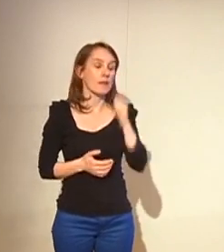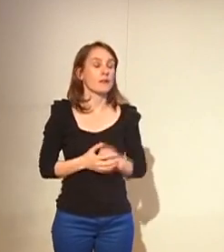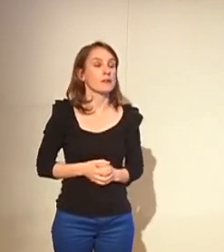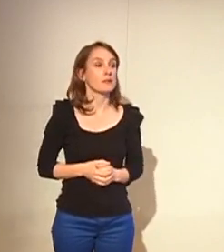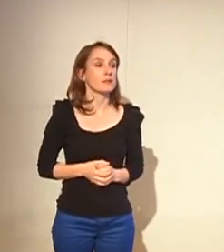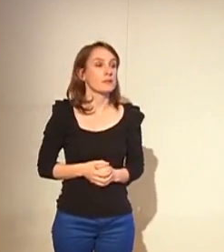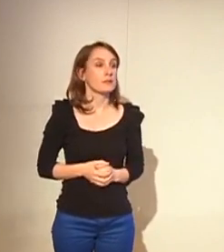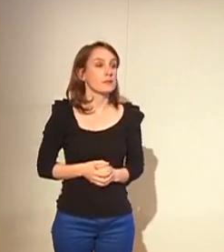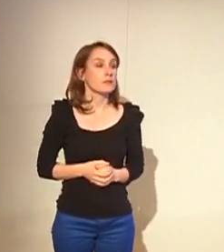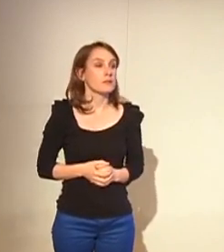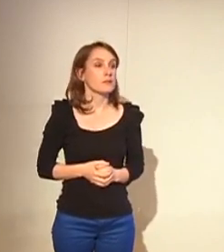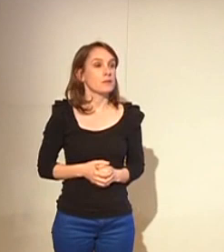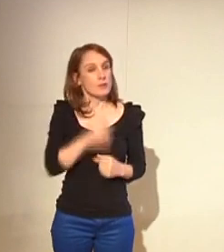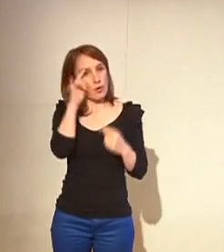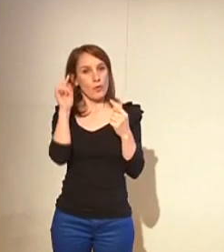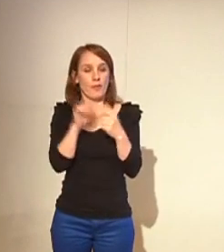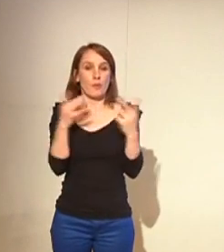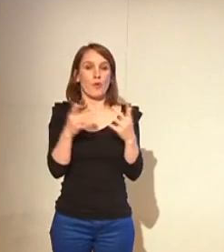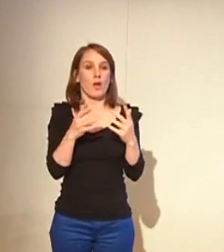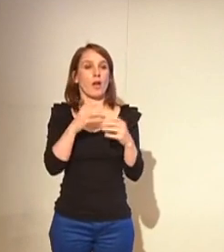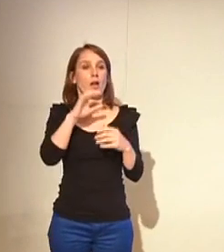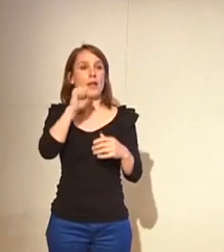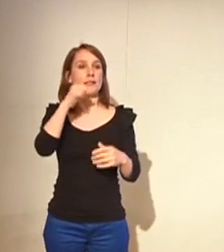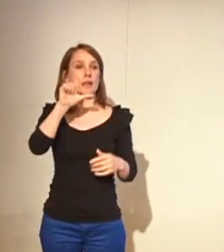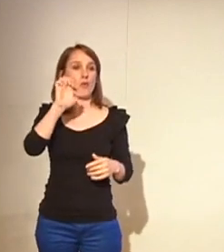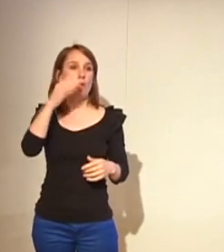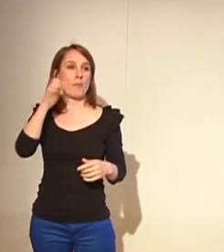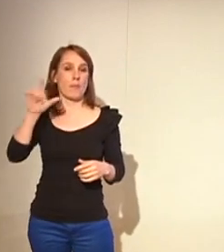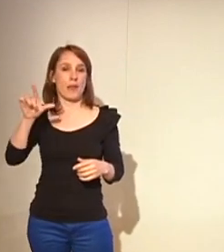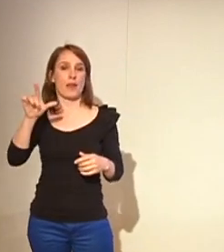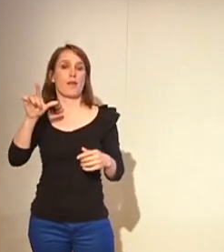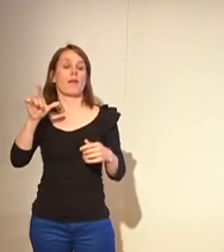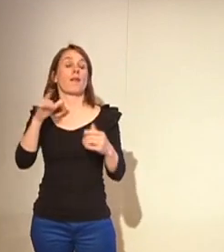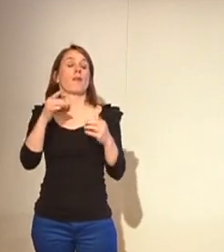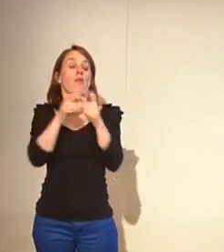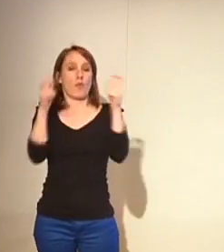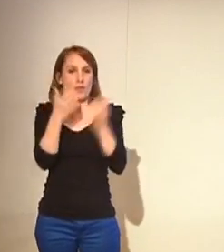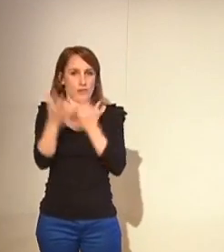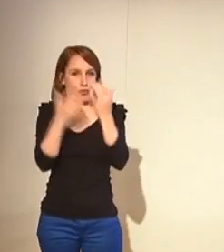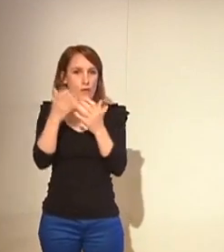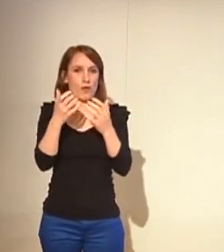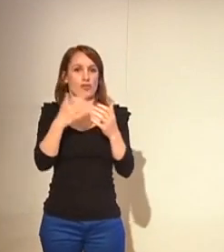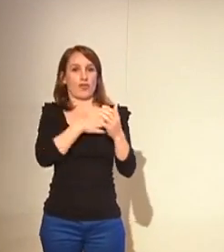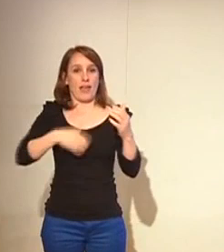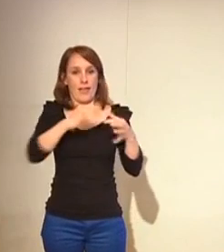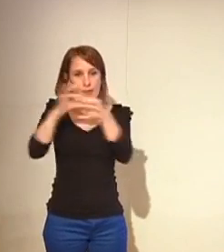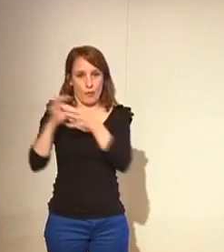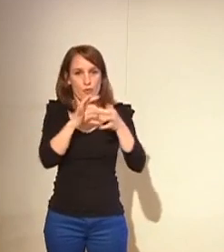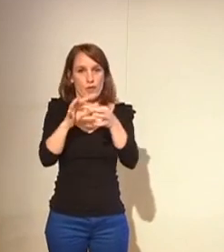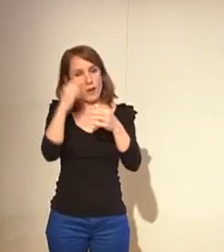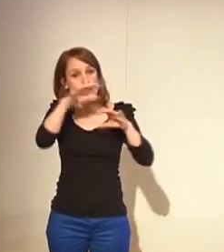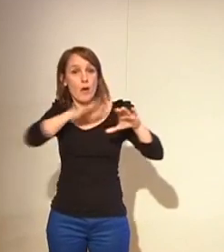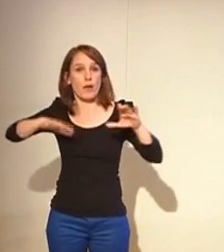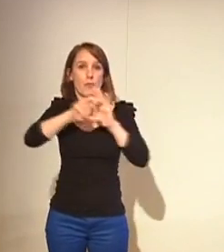désignations dans la société anonyme d'économie mixte locale compagnie de chauffage intercommunale de l'agglomération